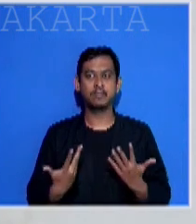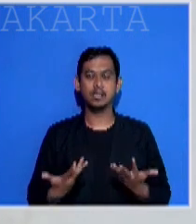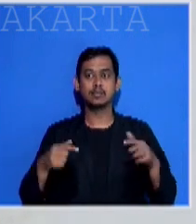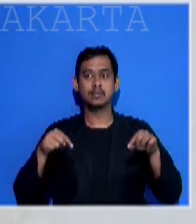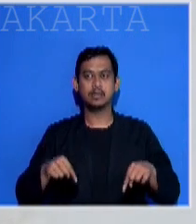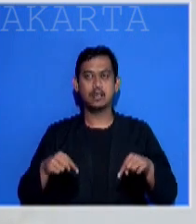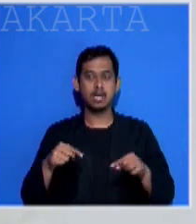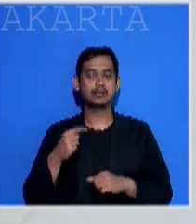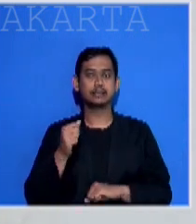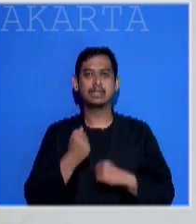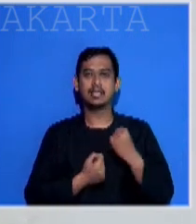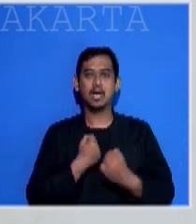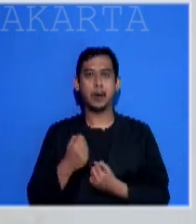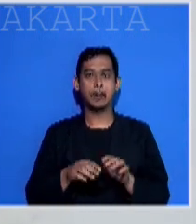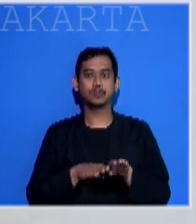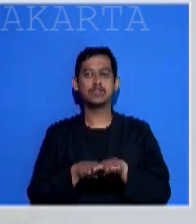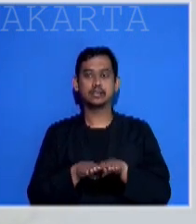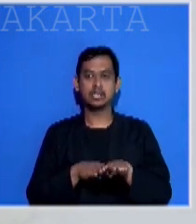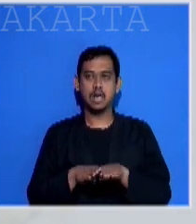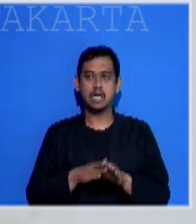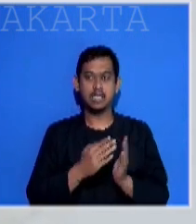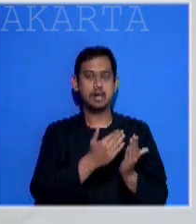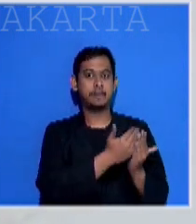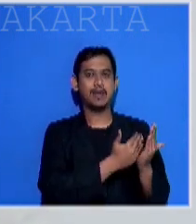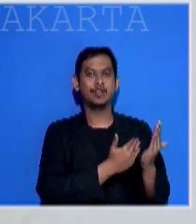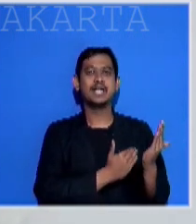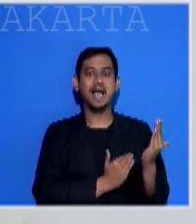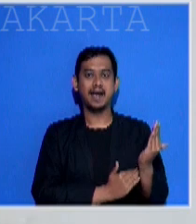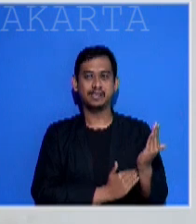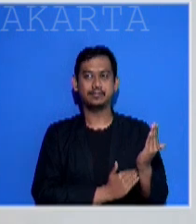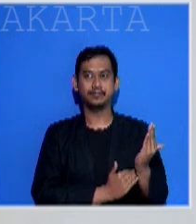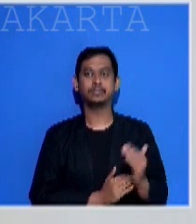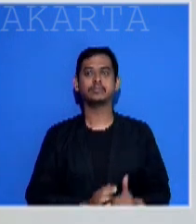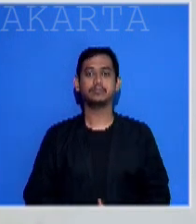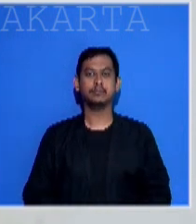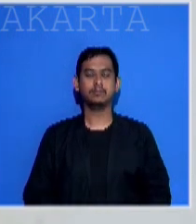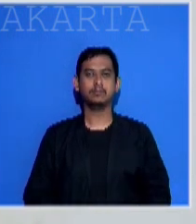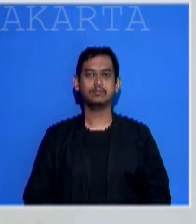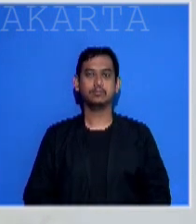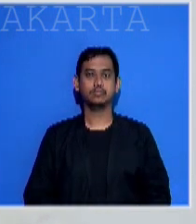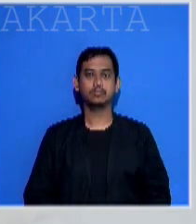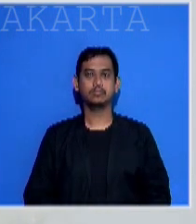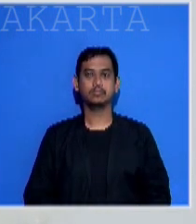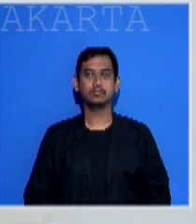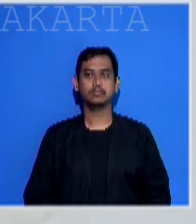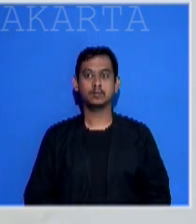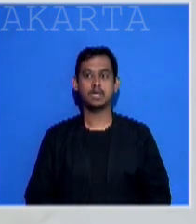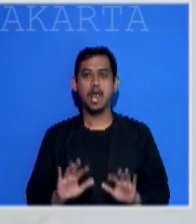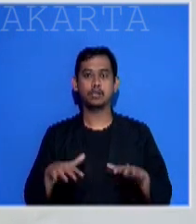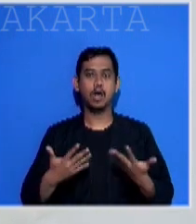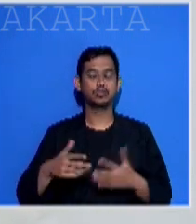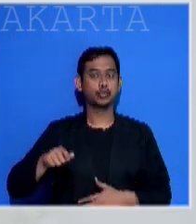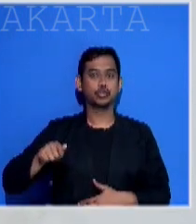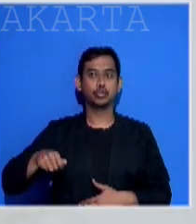ya sesuai dengan ehap aturan anu hukum apa ya